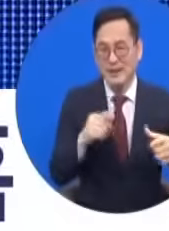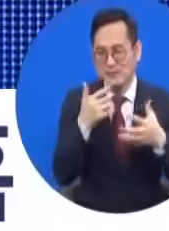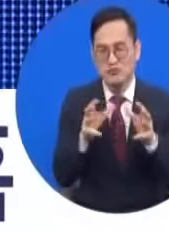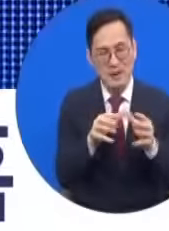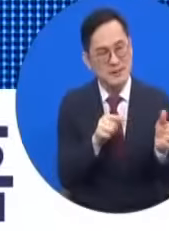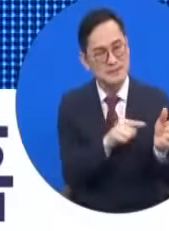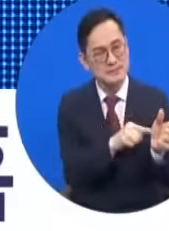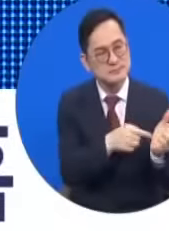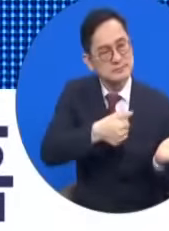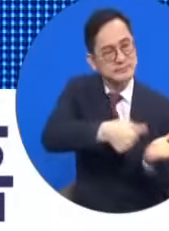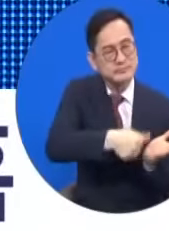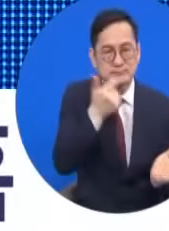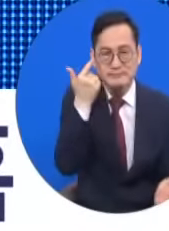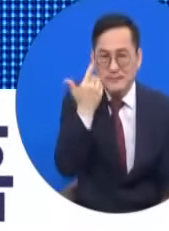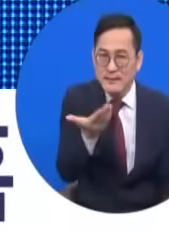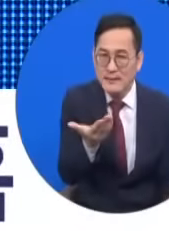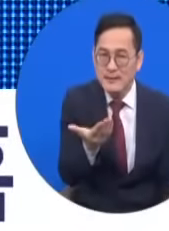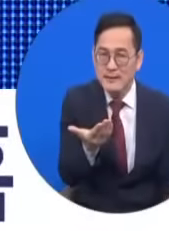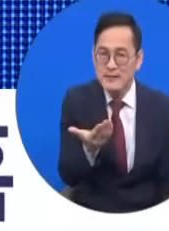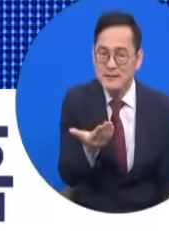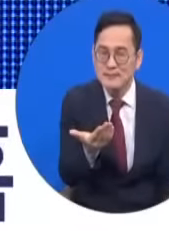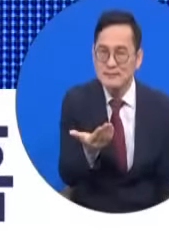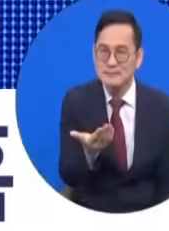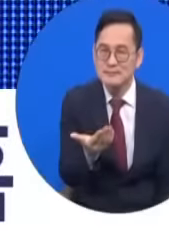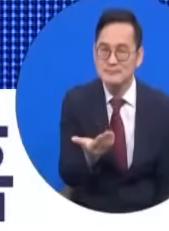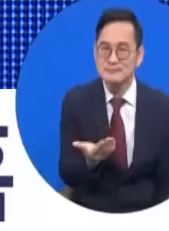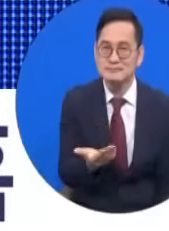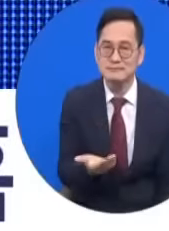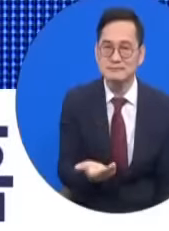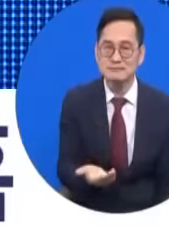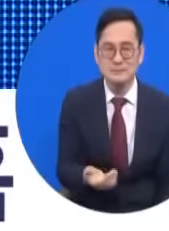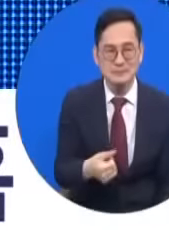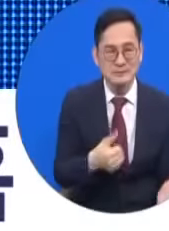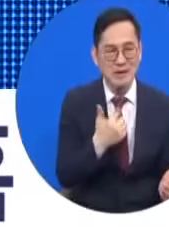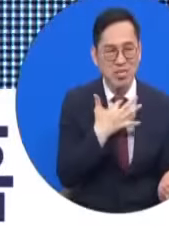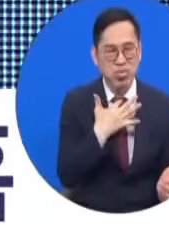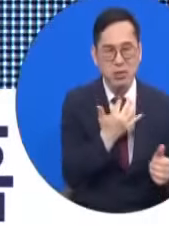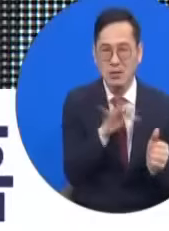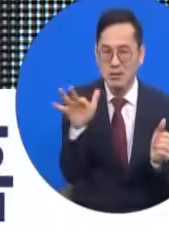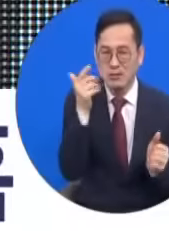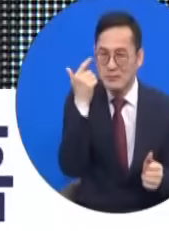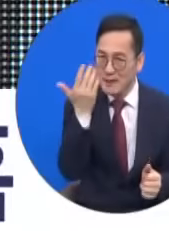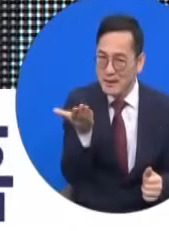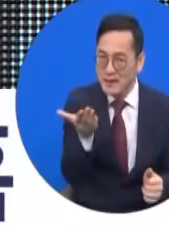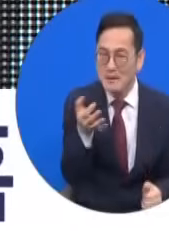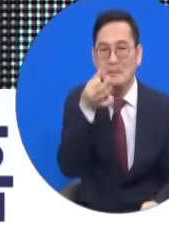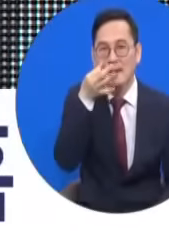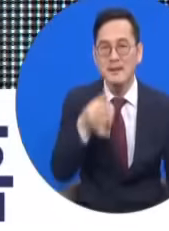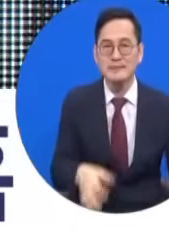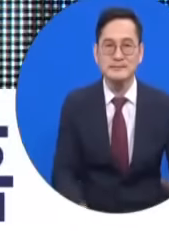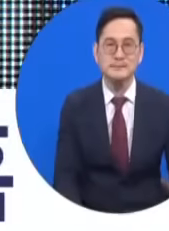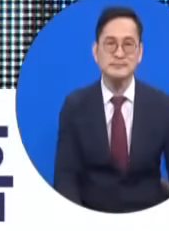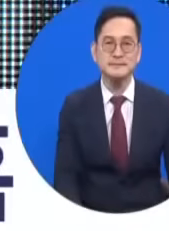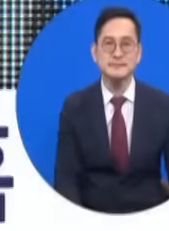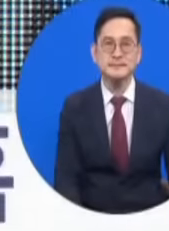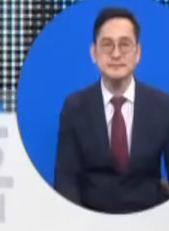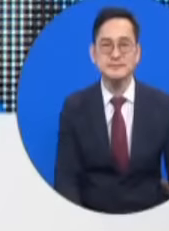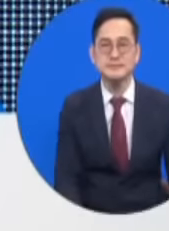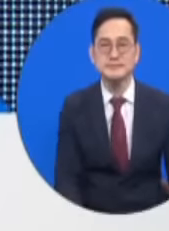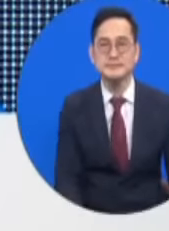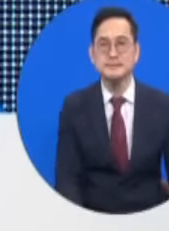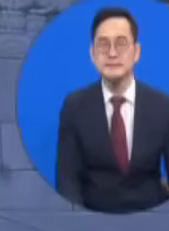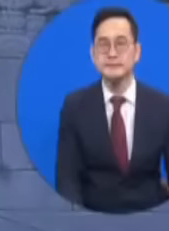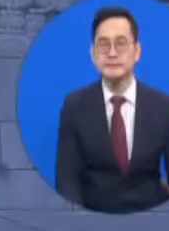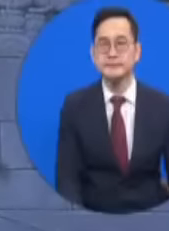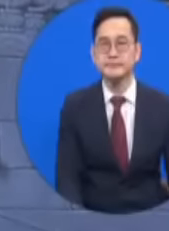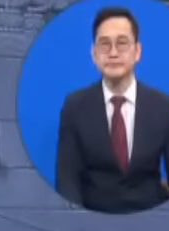사람들이 그와 상관없이 표를 몰아줄지 그렇지 않을지 심판할지 이제 그걸 좀 관심 있게 보고 있습니다. 예. 자, 그런가